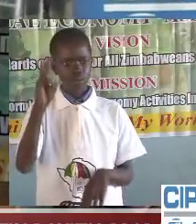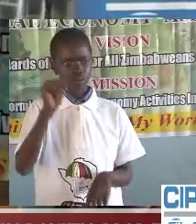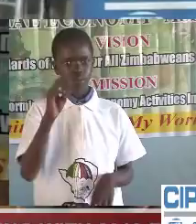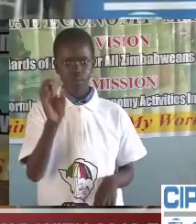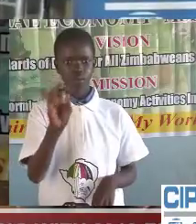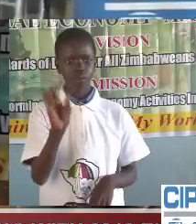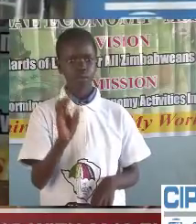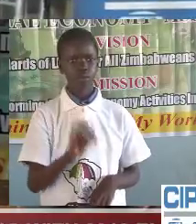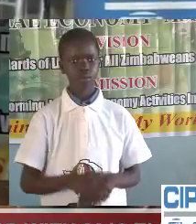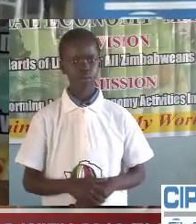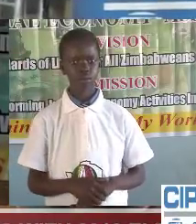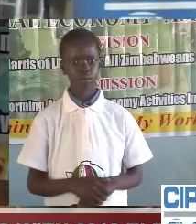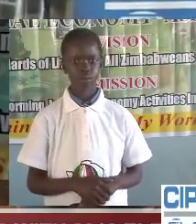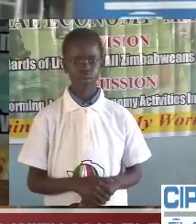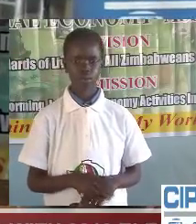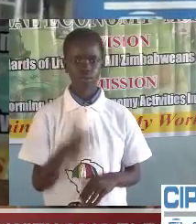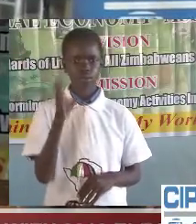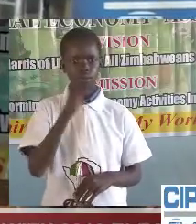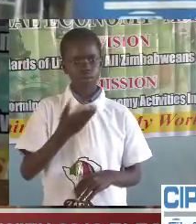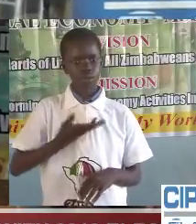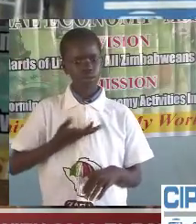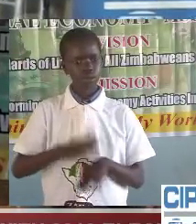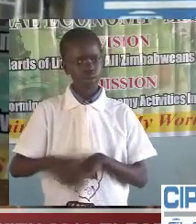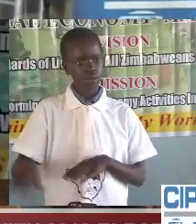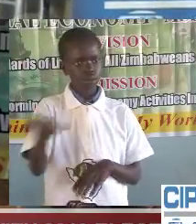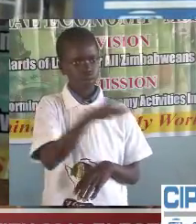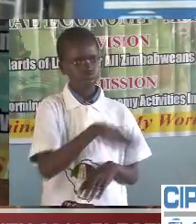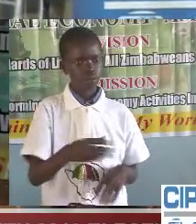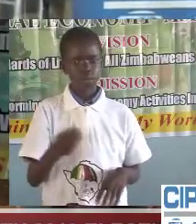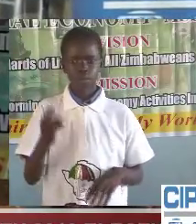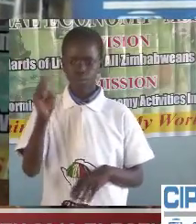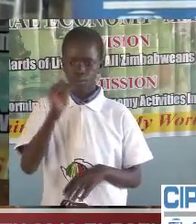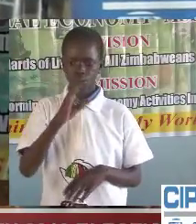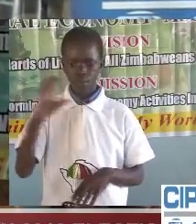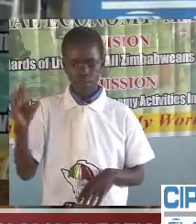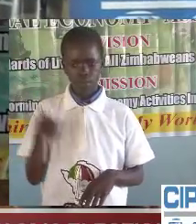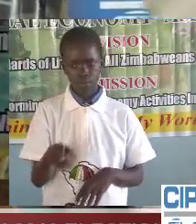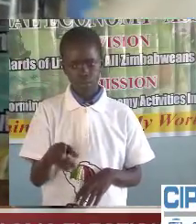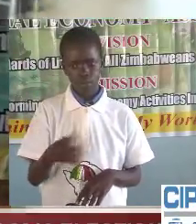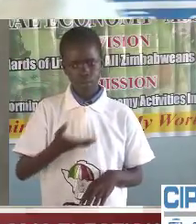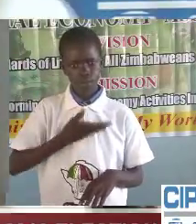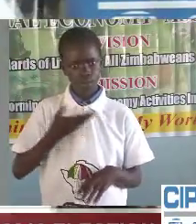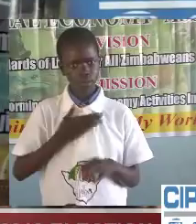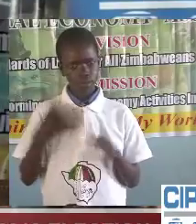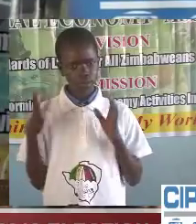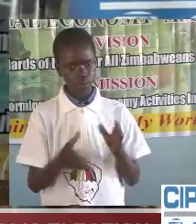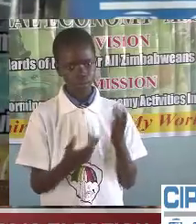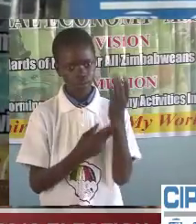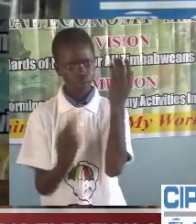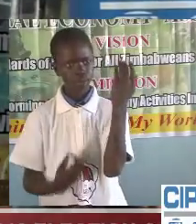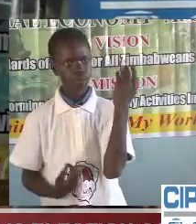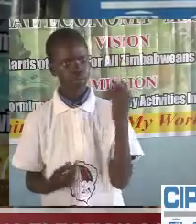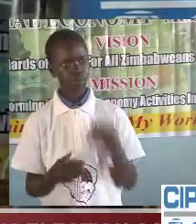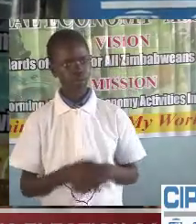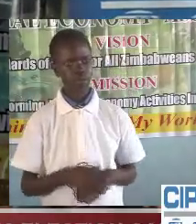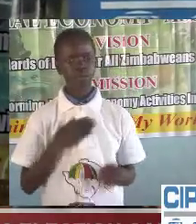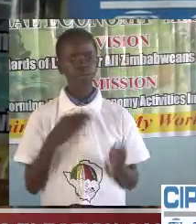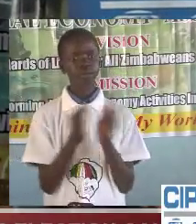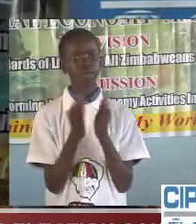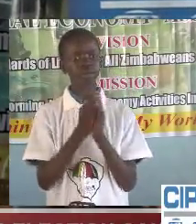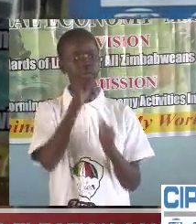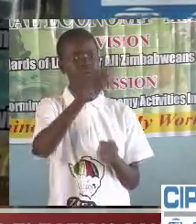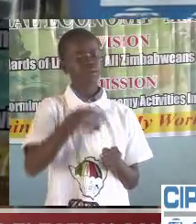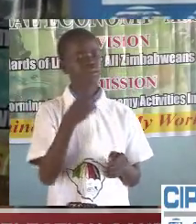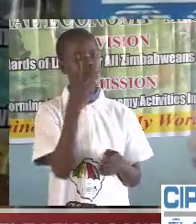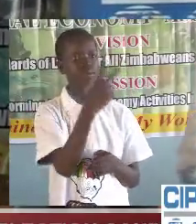nesu. Nevamwe vese utungamiriri hweZCIEA weMasvingo territory vasvika vari muno. Ndikakukumbirai mungosumuka